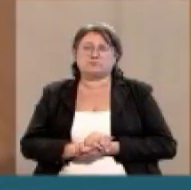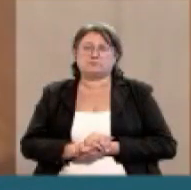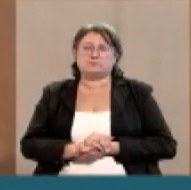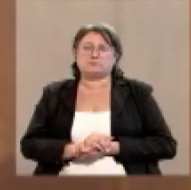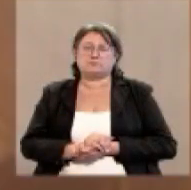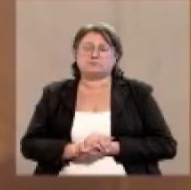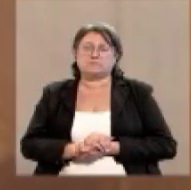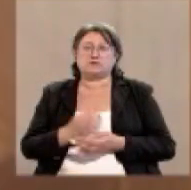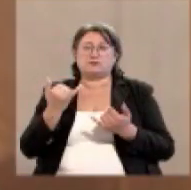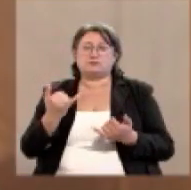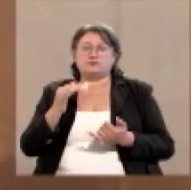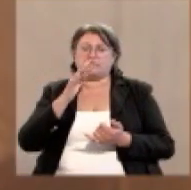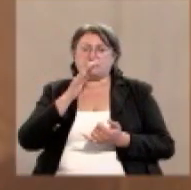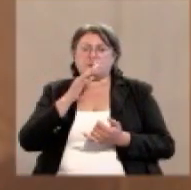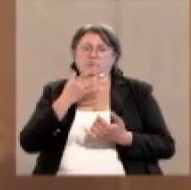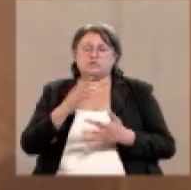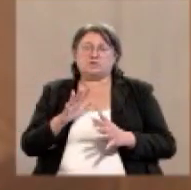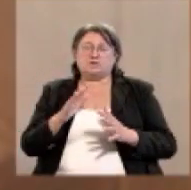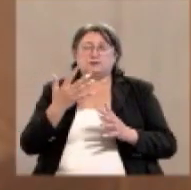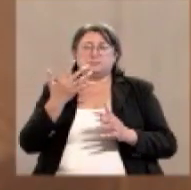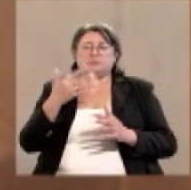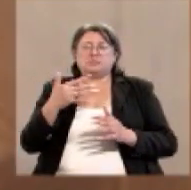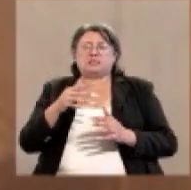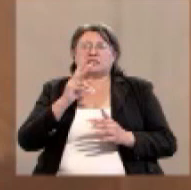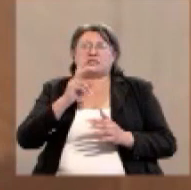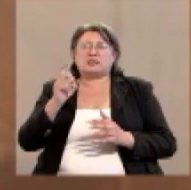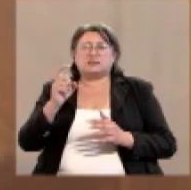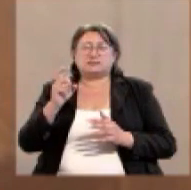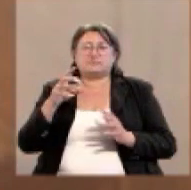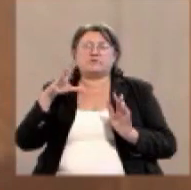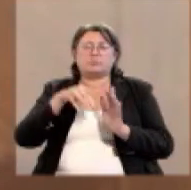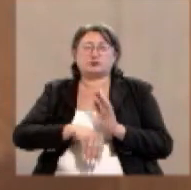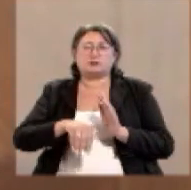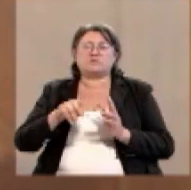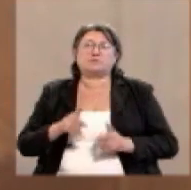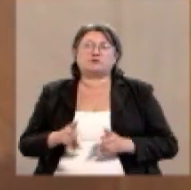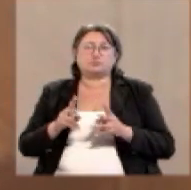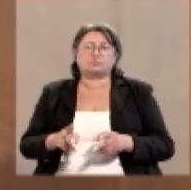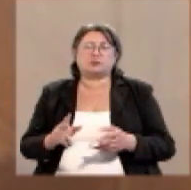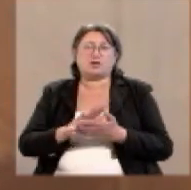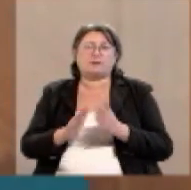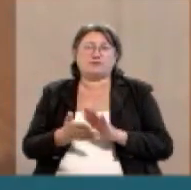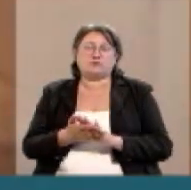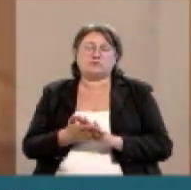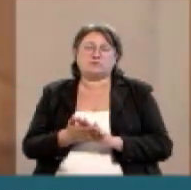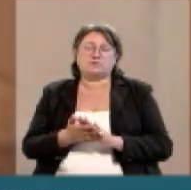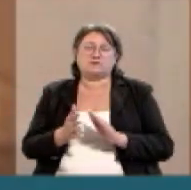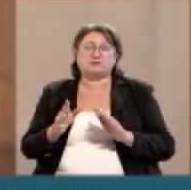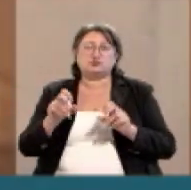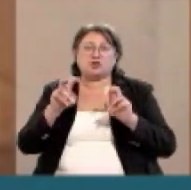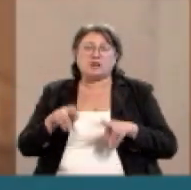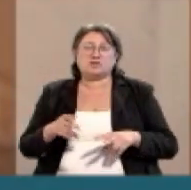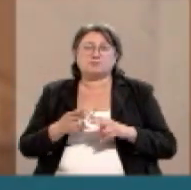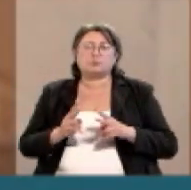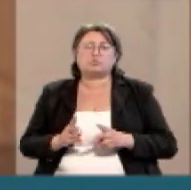Қазіргі уақытта ұйымдасқан қылмыстық топ мүшелерінің қылмыстық әрекеттеріне қатысы бар 50-ден астам шаруа қожалықтары анықталды. Ұйымдасқан